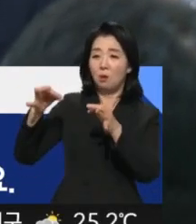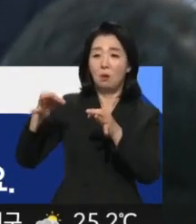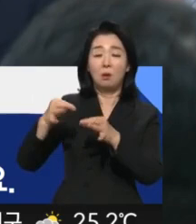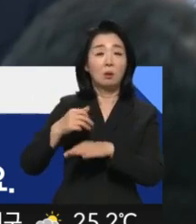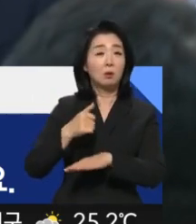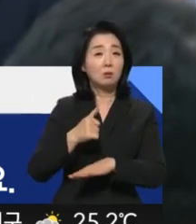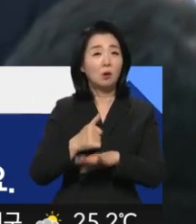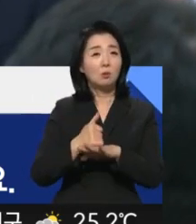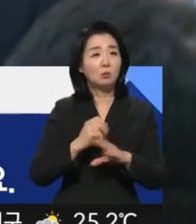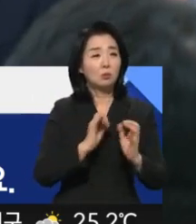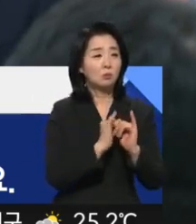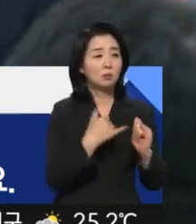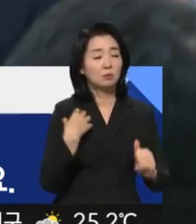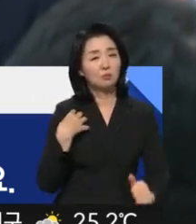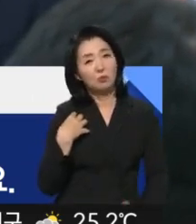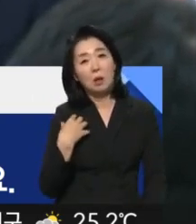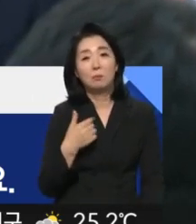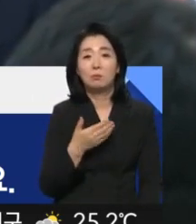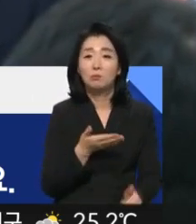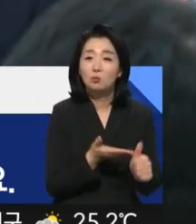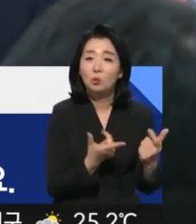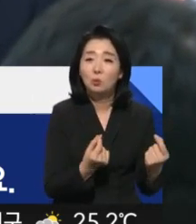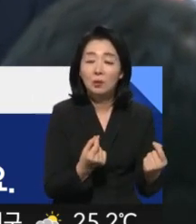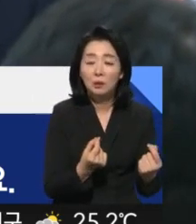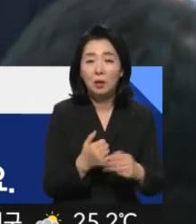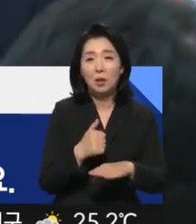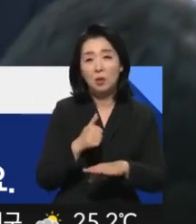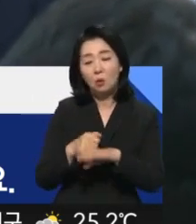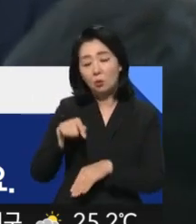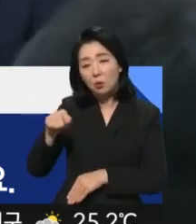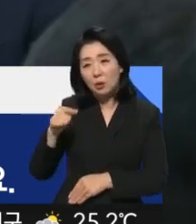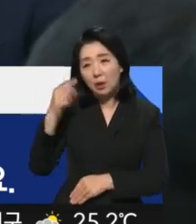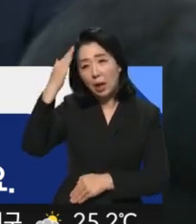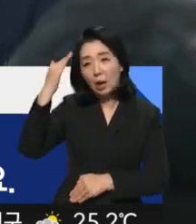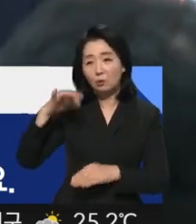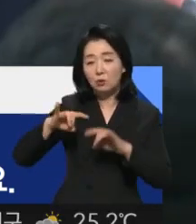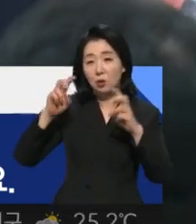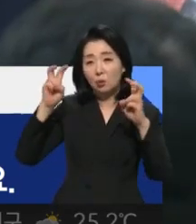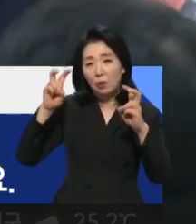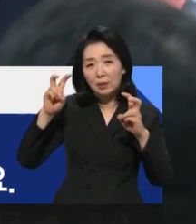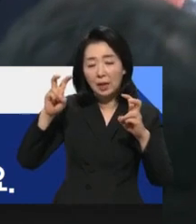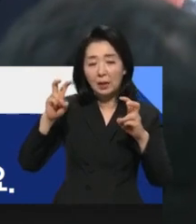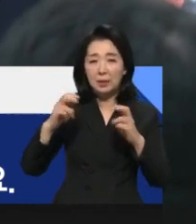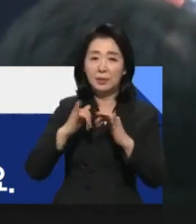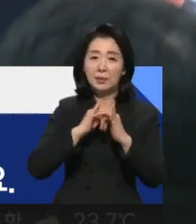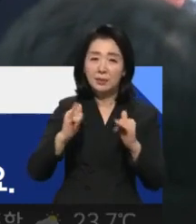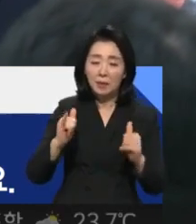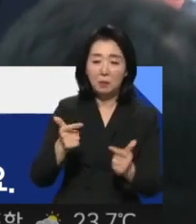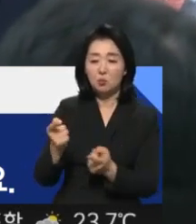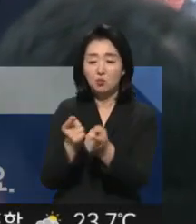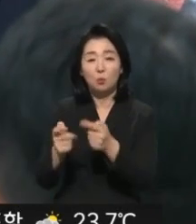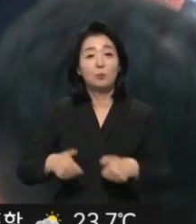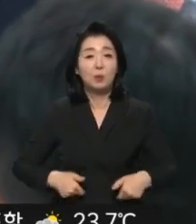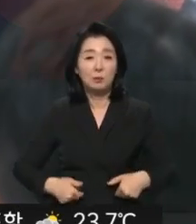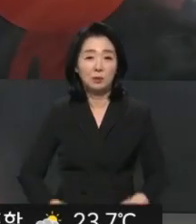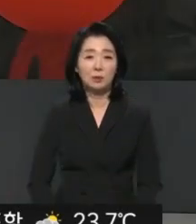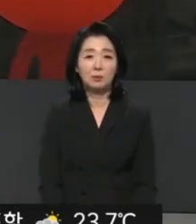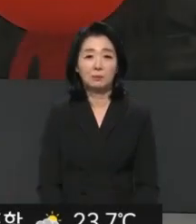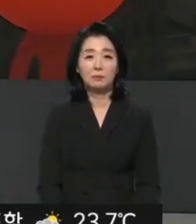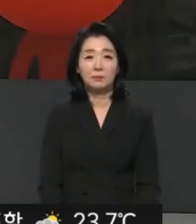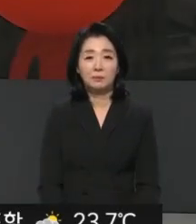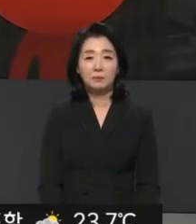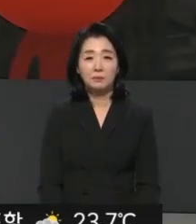거니까 이에 앞서서 뼈를 깎는 자구 노력 구조조정이 있어야 된다 하는 말씀드리고요.